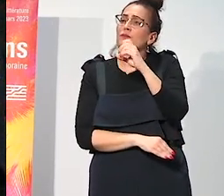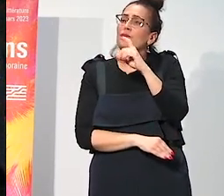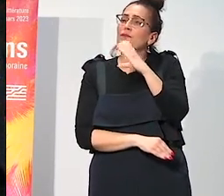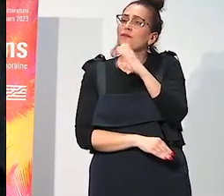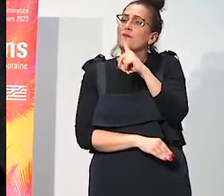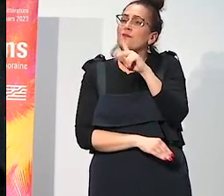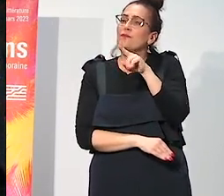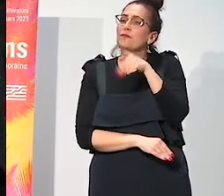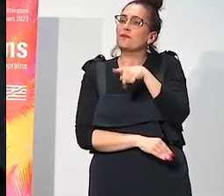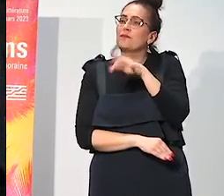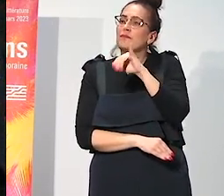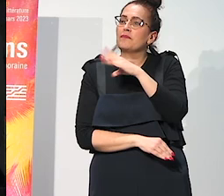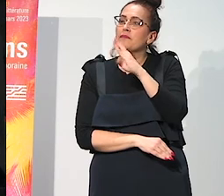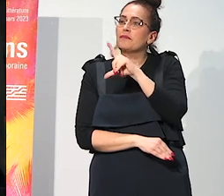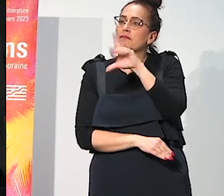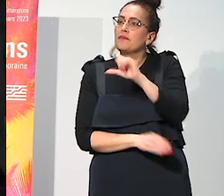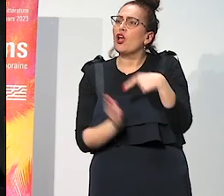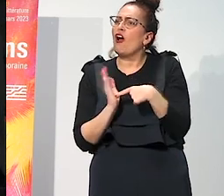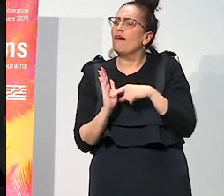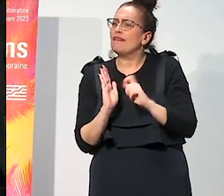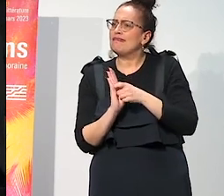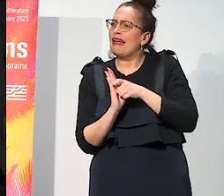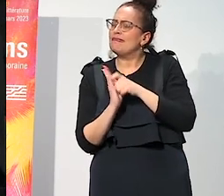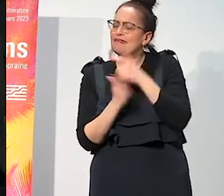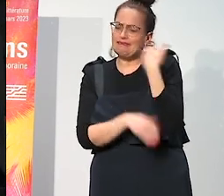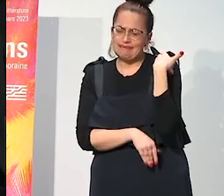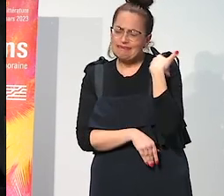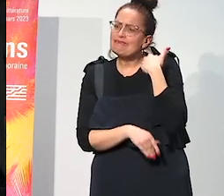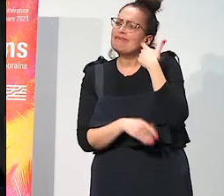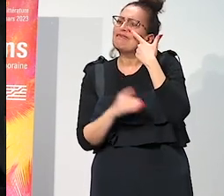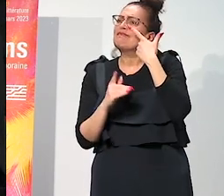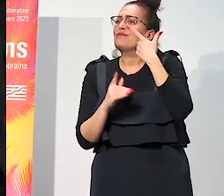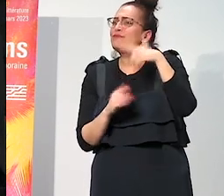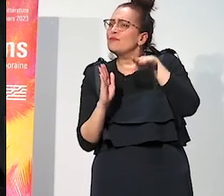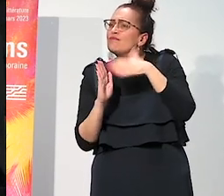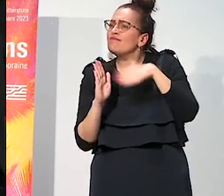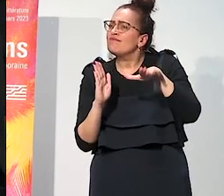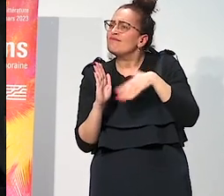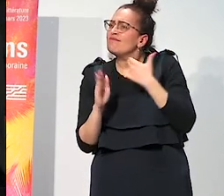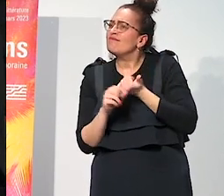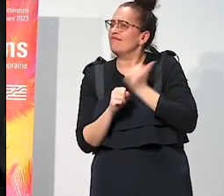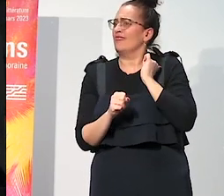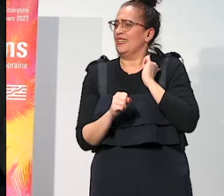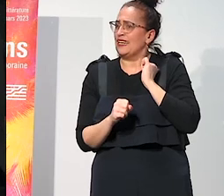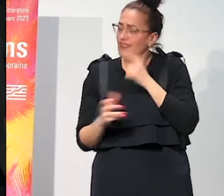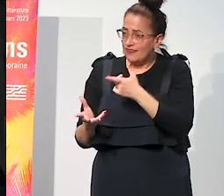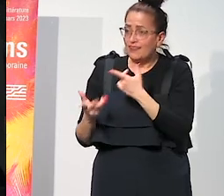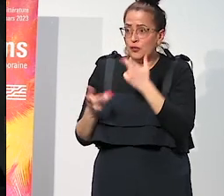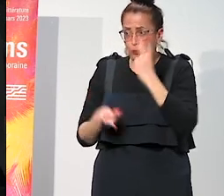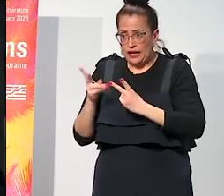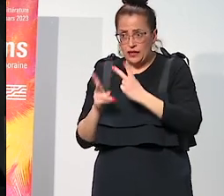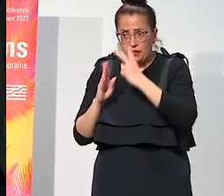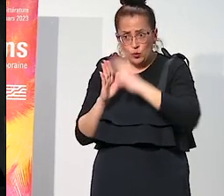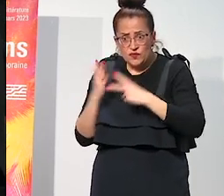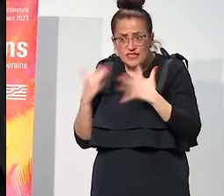dernier. Quand tu écouteras cette chanson, je pense que vous en avez tous déjà beaucoup entendu parler ou vous l'avez lu, qui est